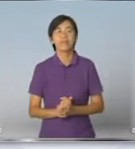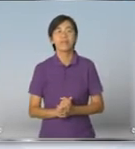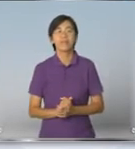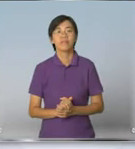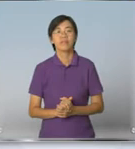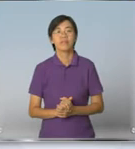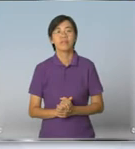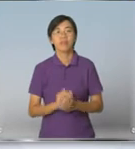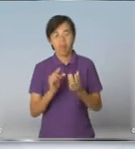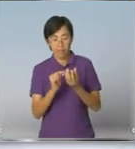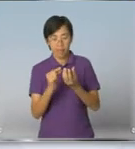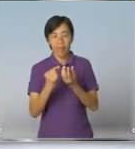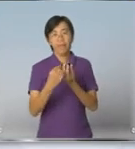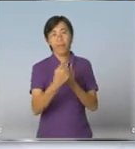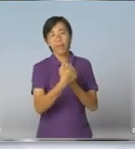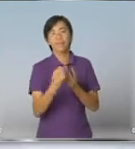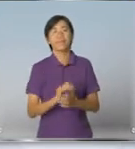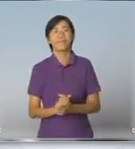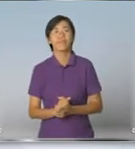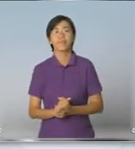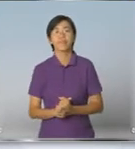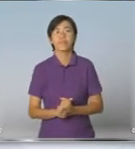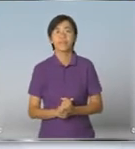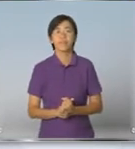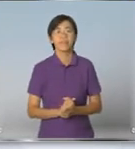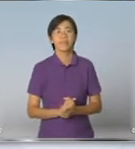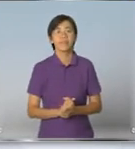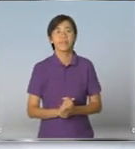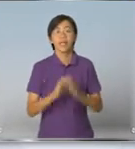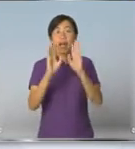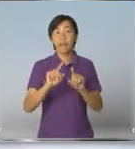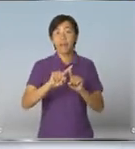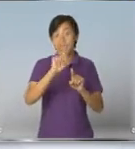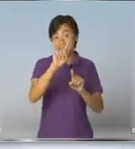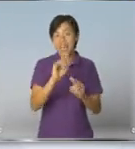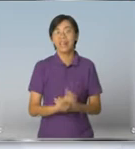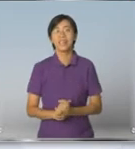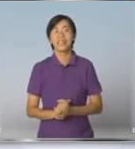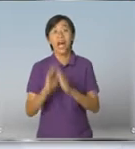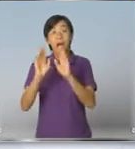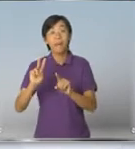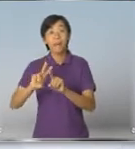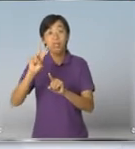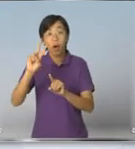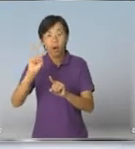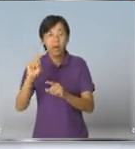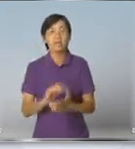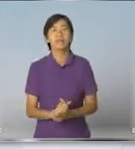กับชั้นแรกนะคะวนไป1รอบนะคะอันนี้คือแบบที่1 ครับ แบบที่